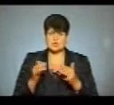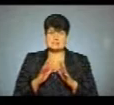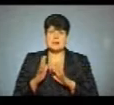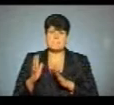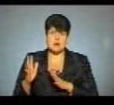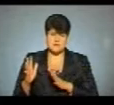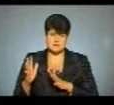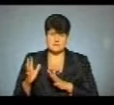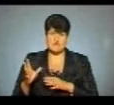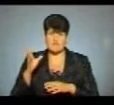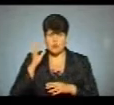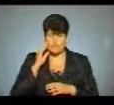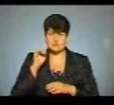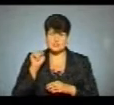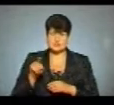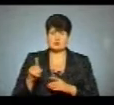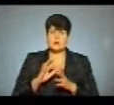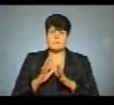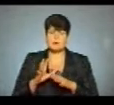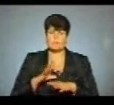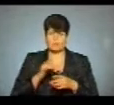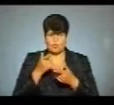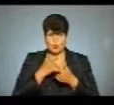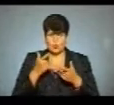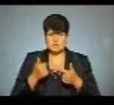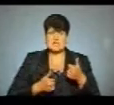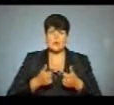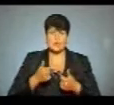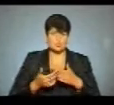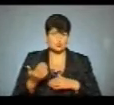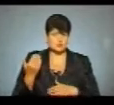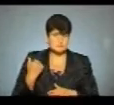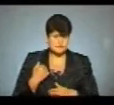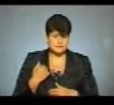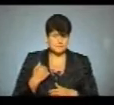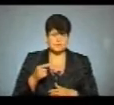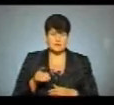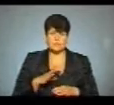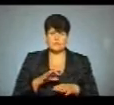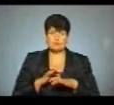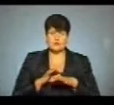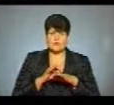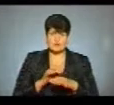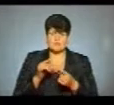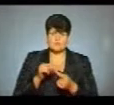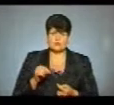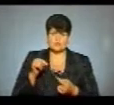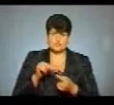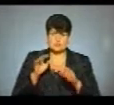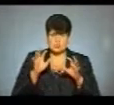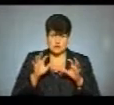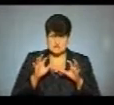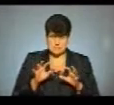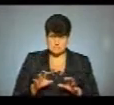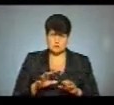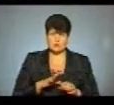Враховуючи те, що на цей парк був оголошений конкурс, Він був проведений у відповідності до чинного законодавства, ви